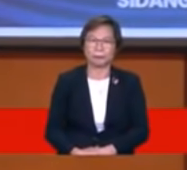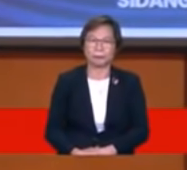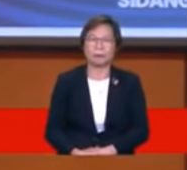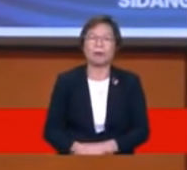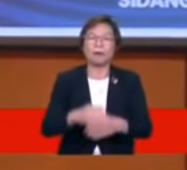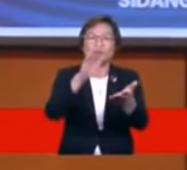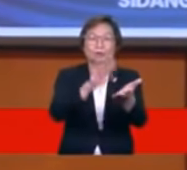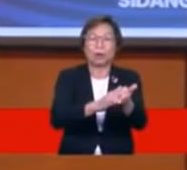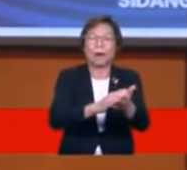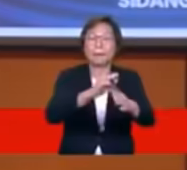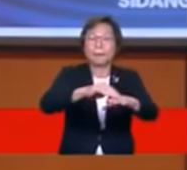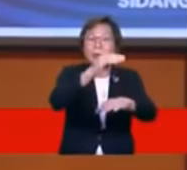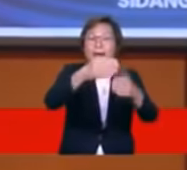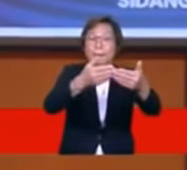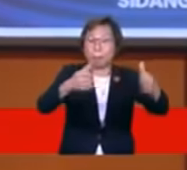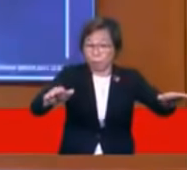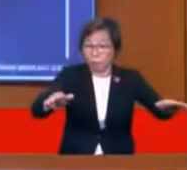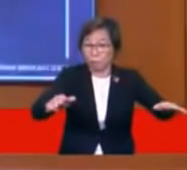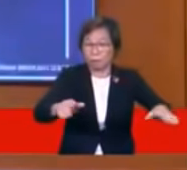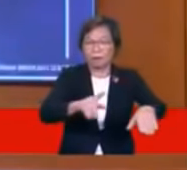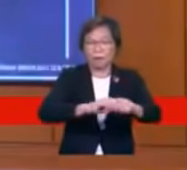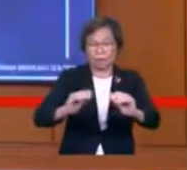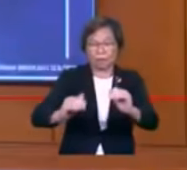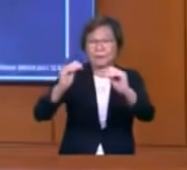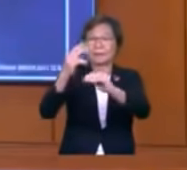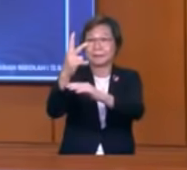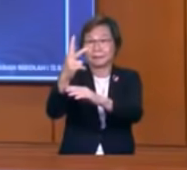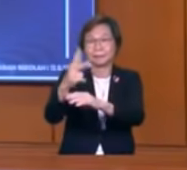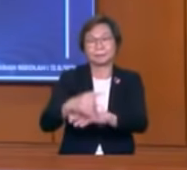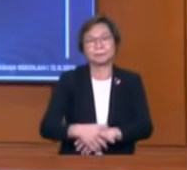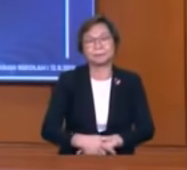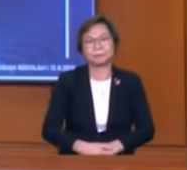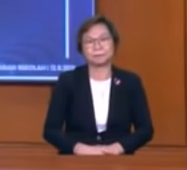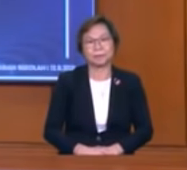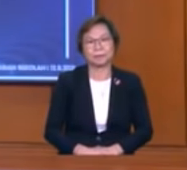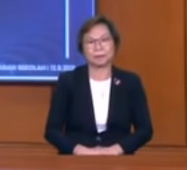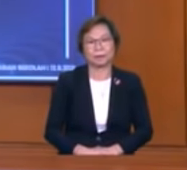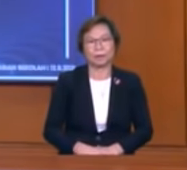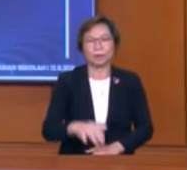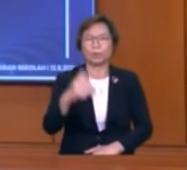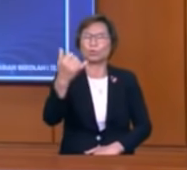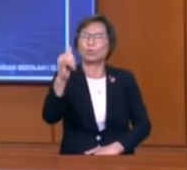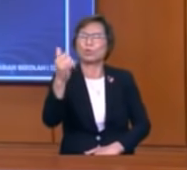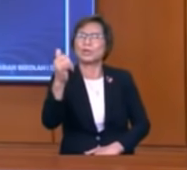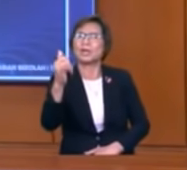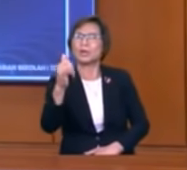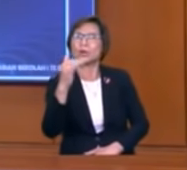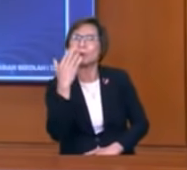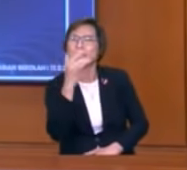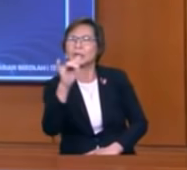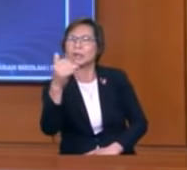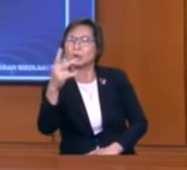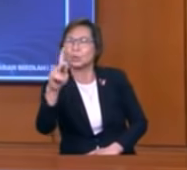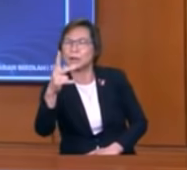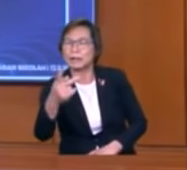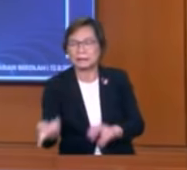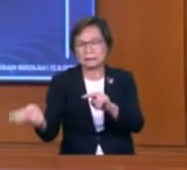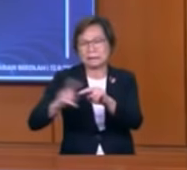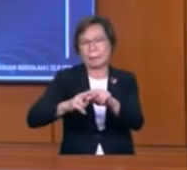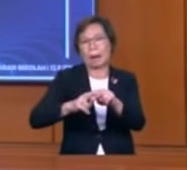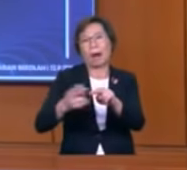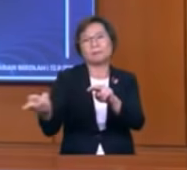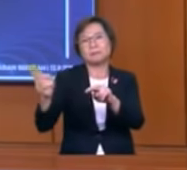pembukaan Sekolah Menengah dalam fasa tiga ya yang kuning itu adalah tambahan daripada yang asal